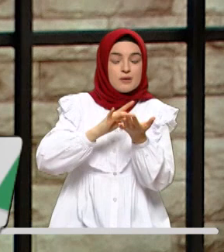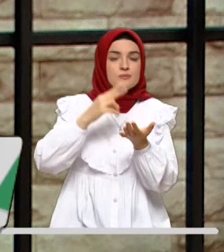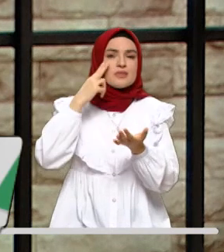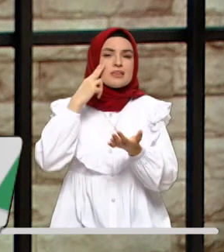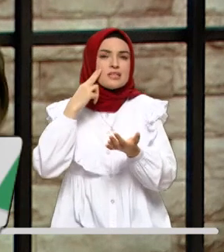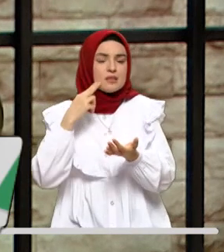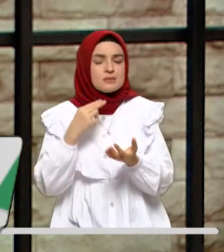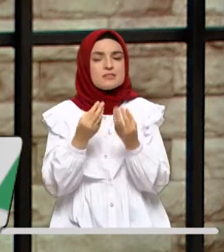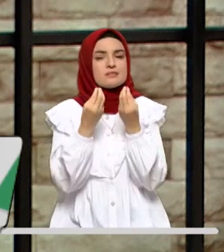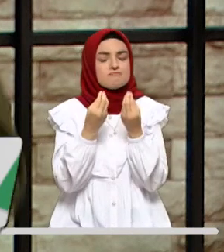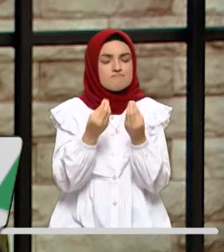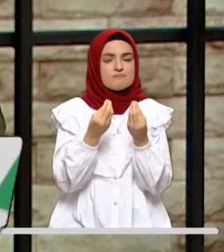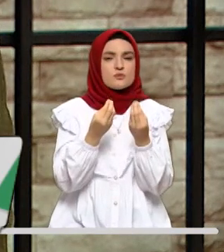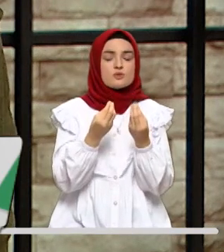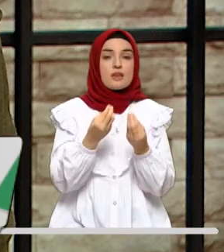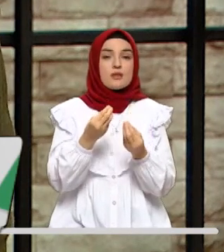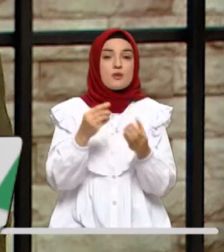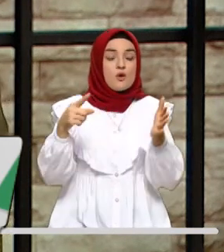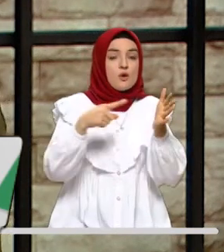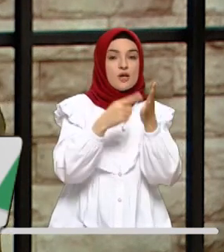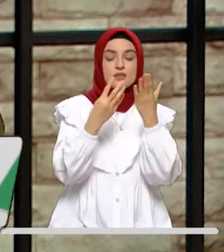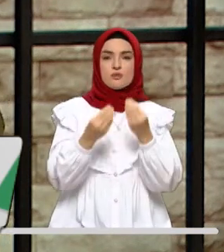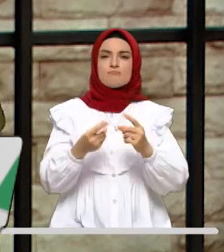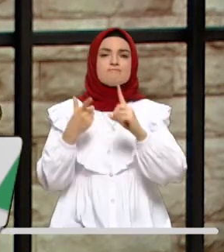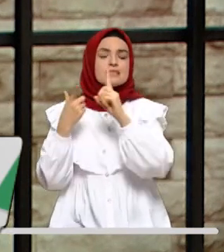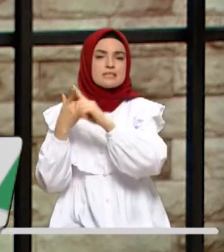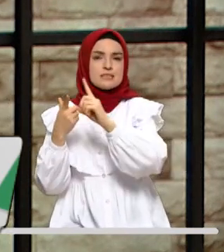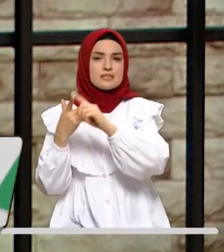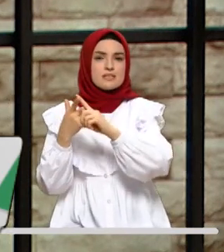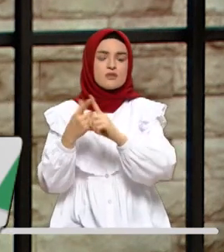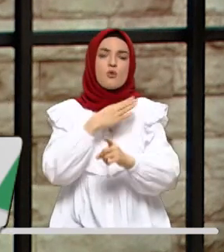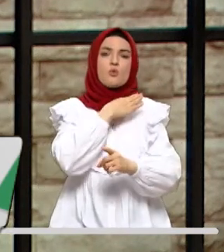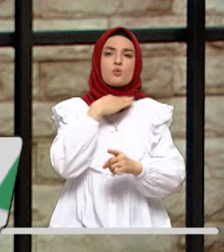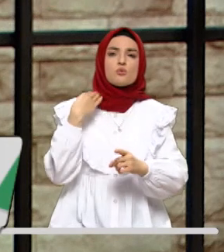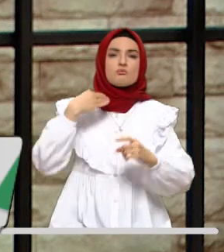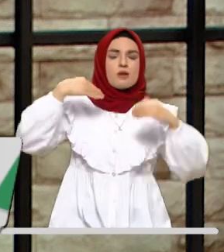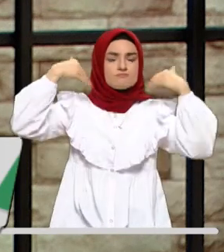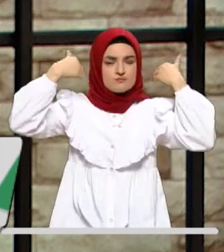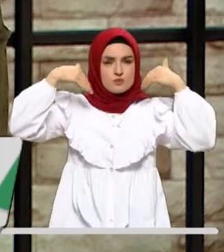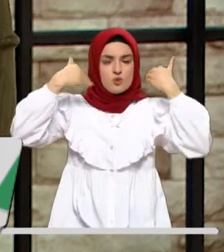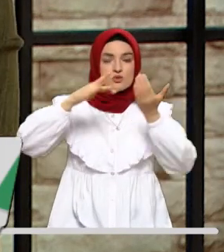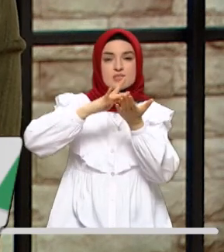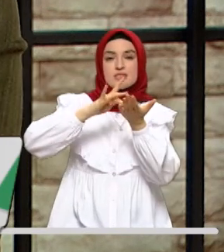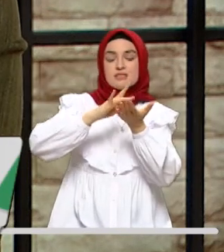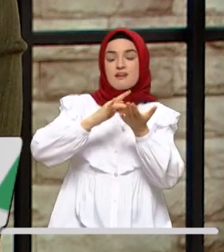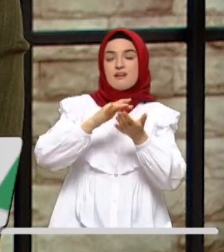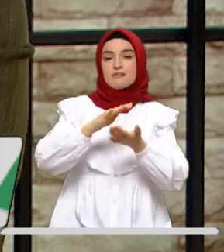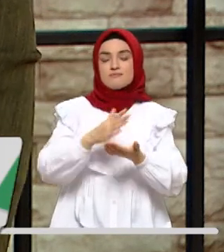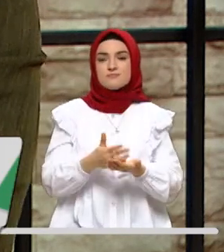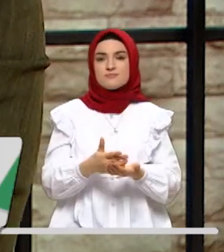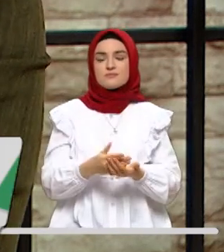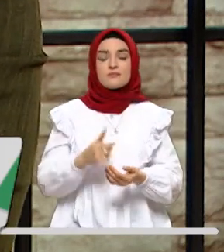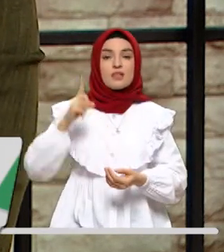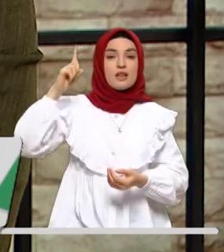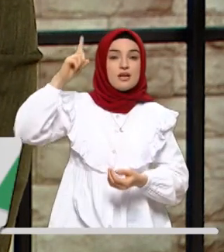Temizliğin, edebin, iffetin simgesidir. Bir diğeri kurbanlık koça kına yakılır. Cenab-ı Hakk'a